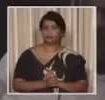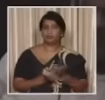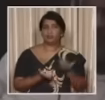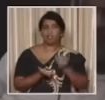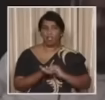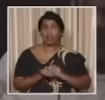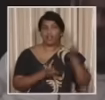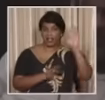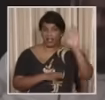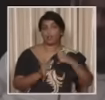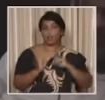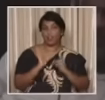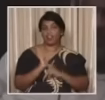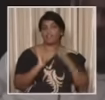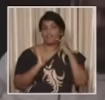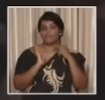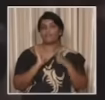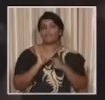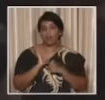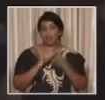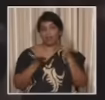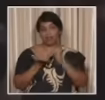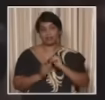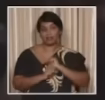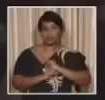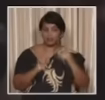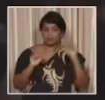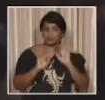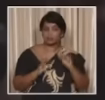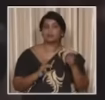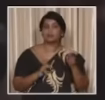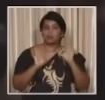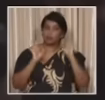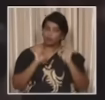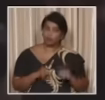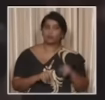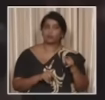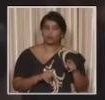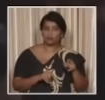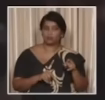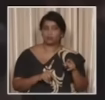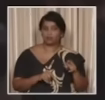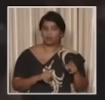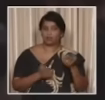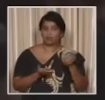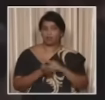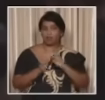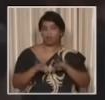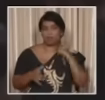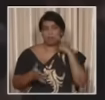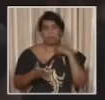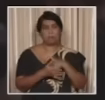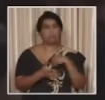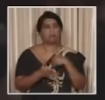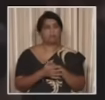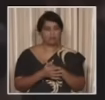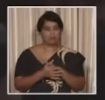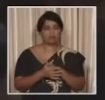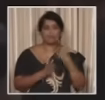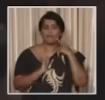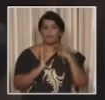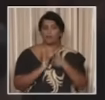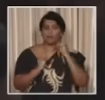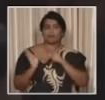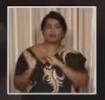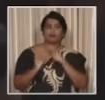kalau innat tuh. Innat tuh nih. AI strike hak kita magiot manghitano AI mendokarai kila guru guru. AI daru pida wata patteno AI wibahaga kali